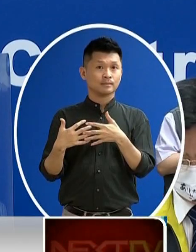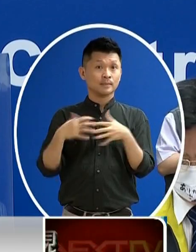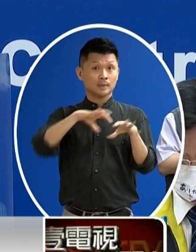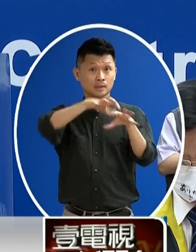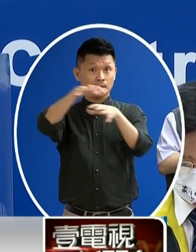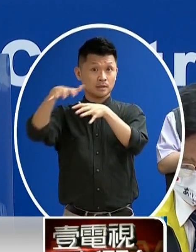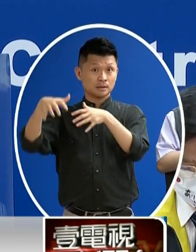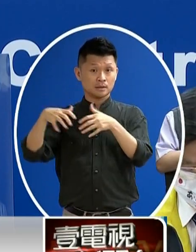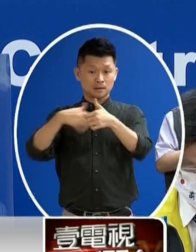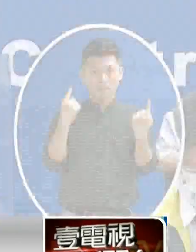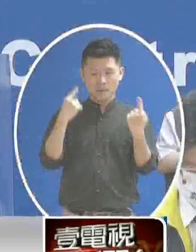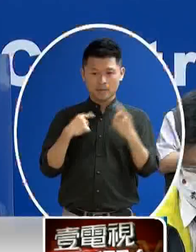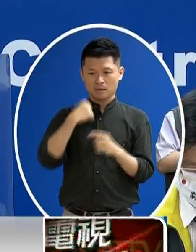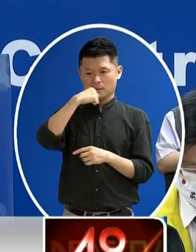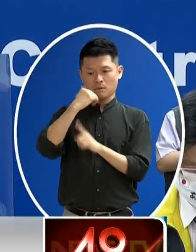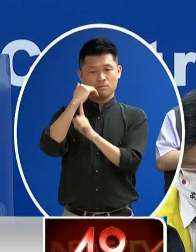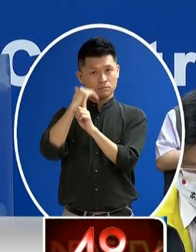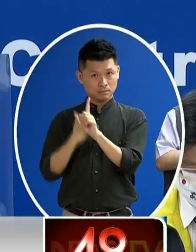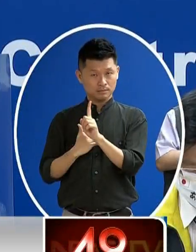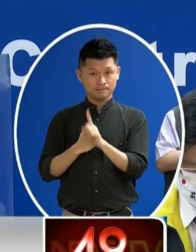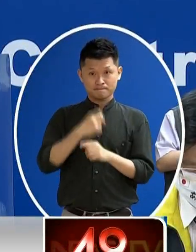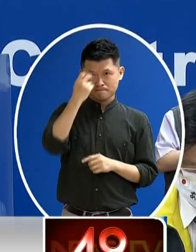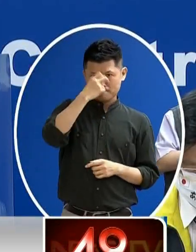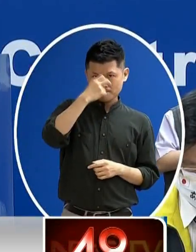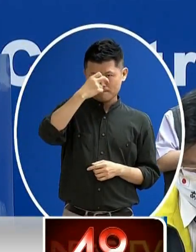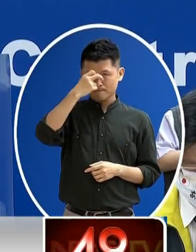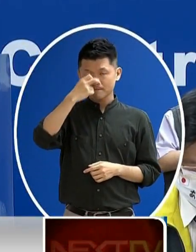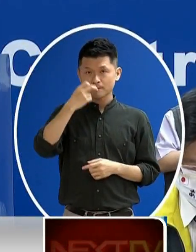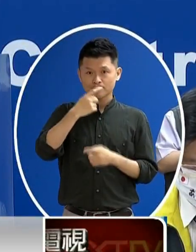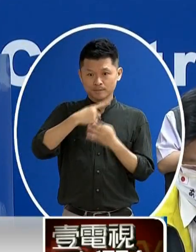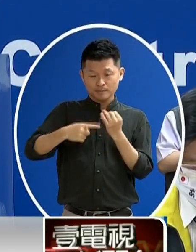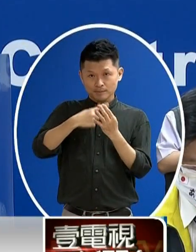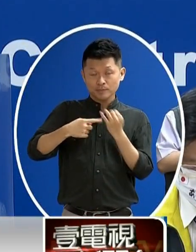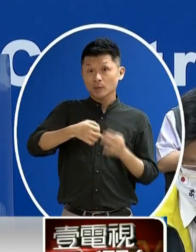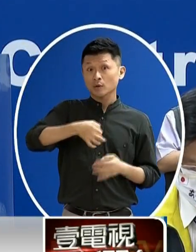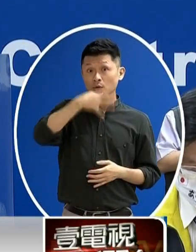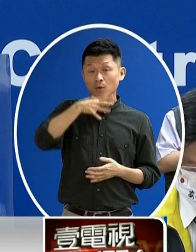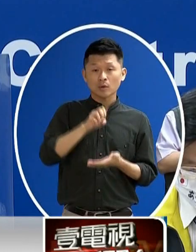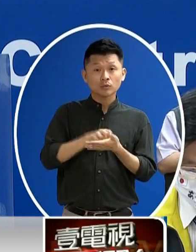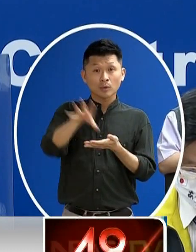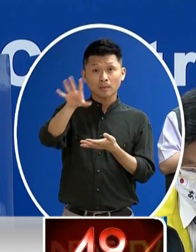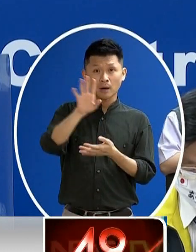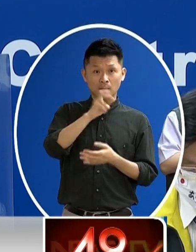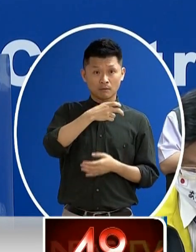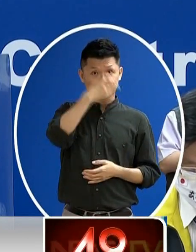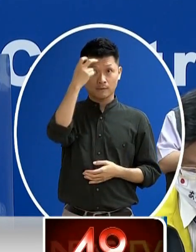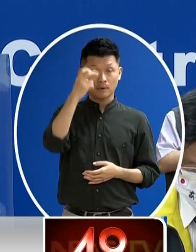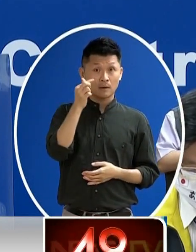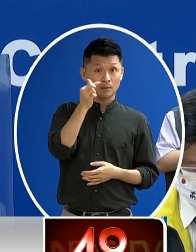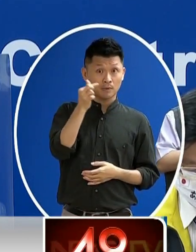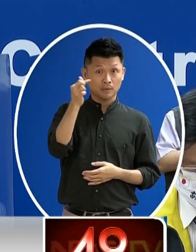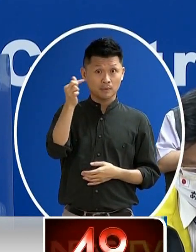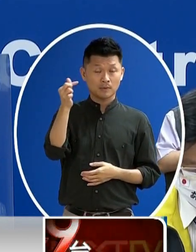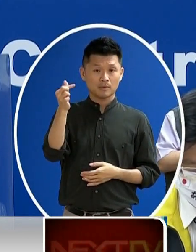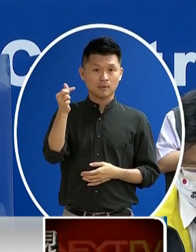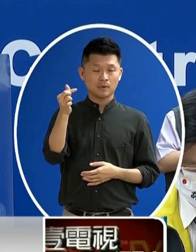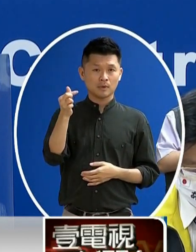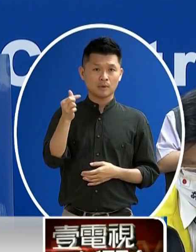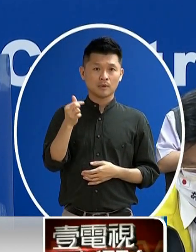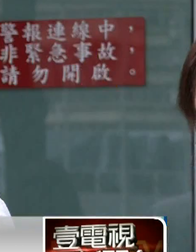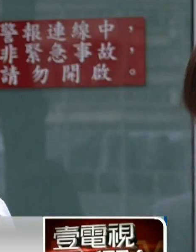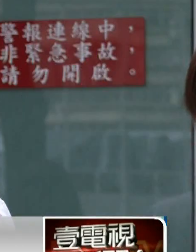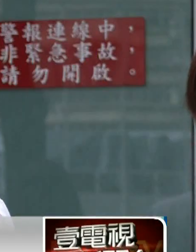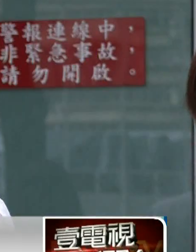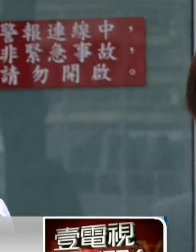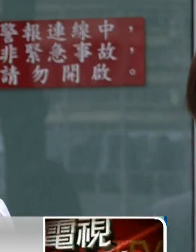世界卫生组织的5%以下啊。检验量能足够之下，在我们的这个通报病例也应该都没有被低估的一个